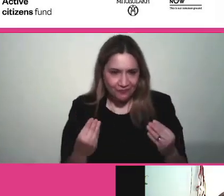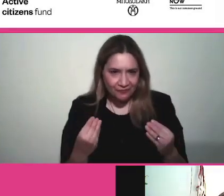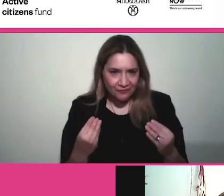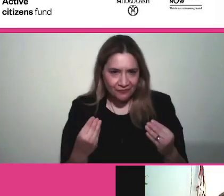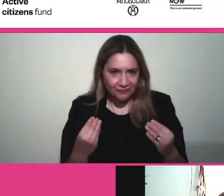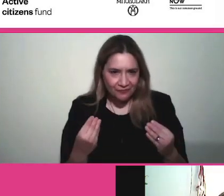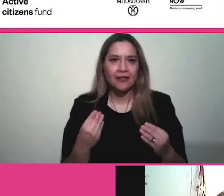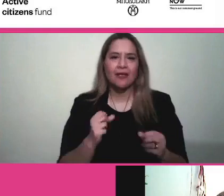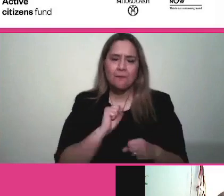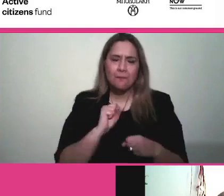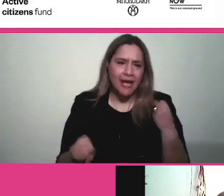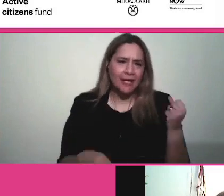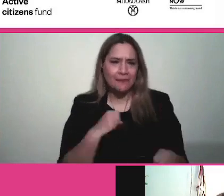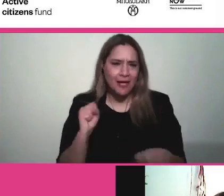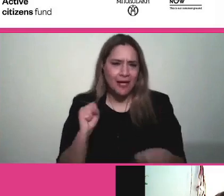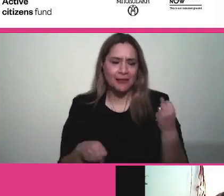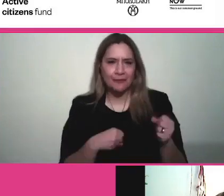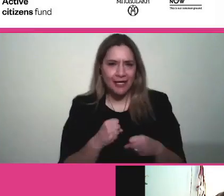πάρα πολύ.